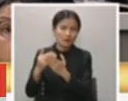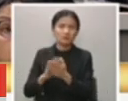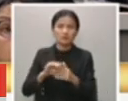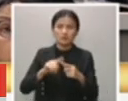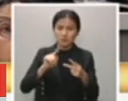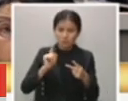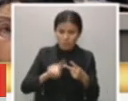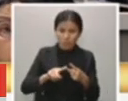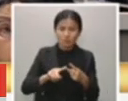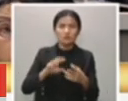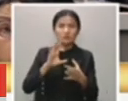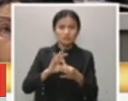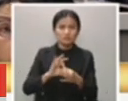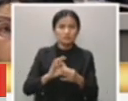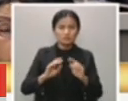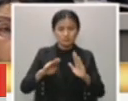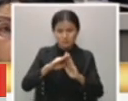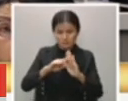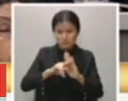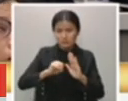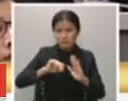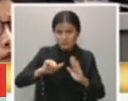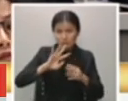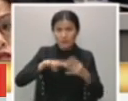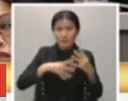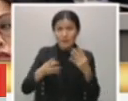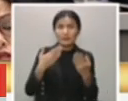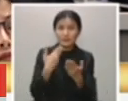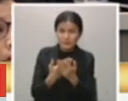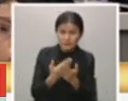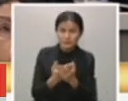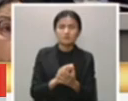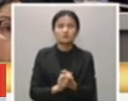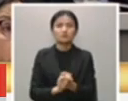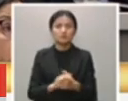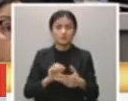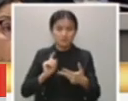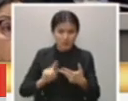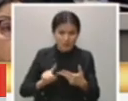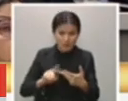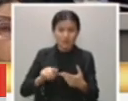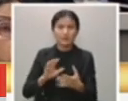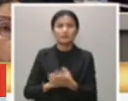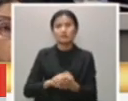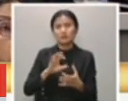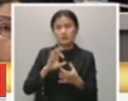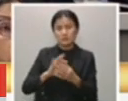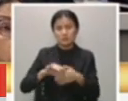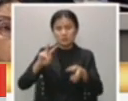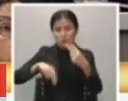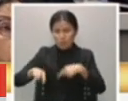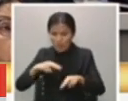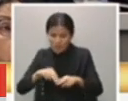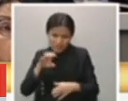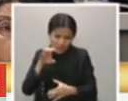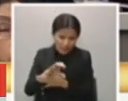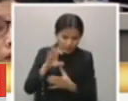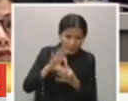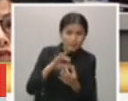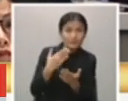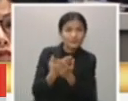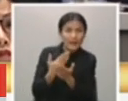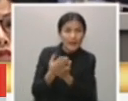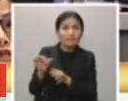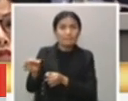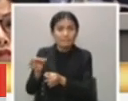โยบายการเงิน3การกำกับอัตราแลกเปลี่ยนหมายความว่าเศรษฐกิ